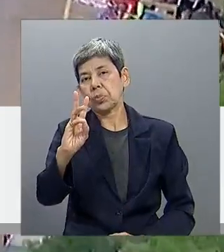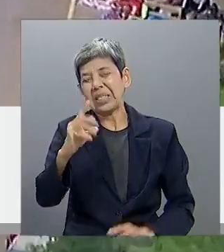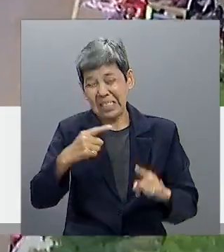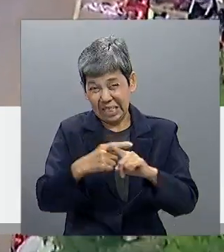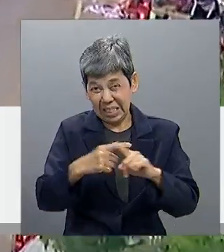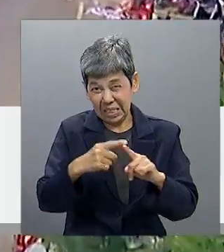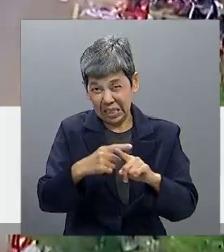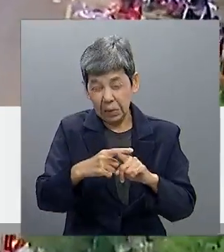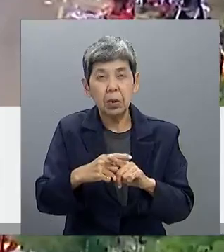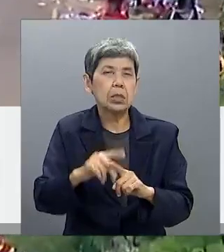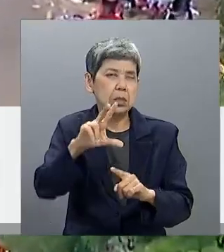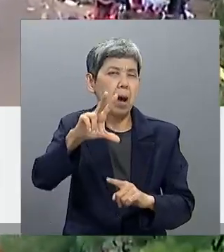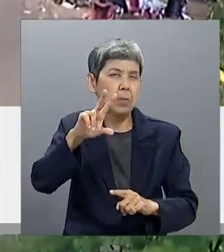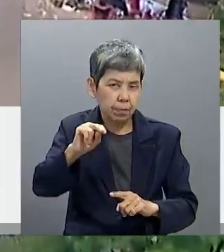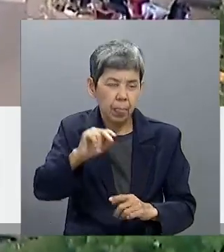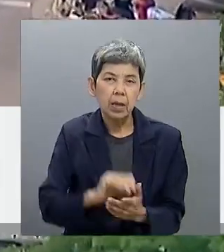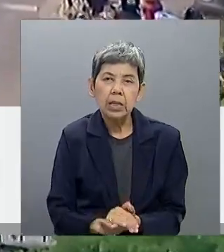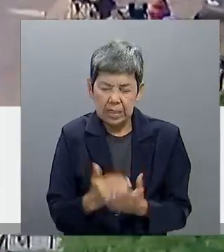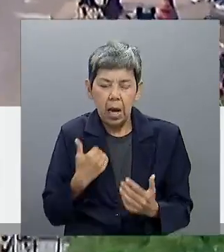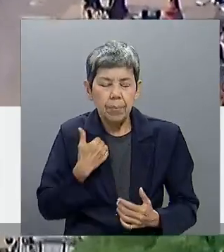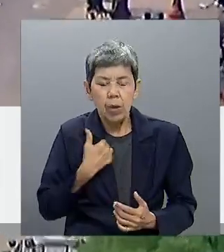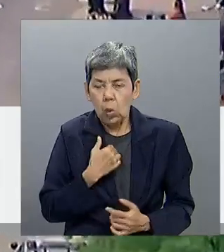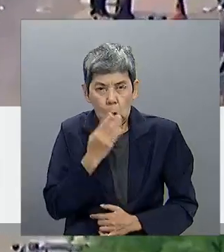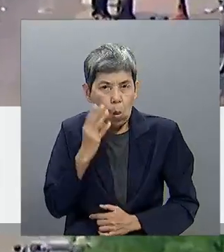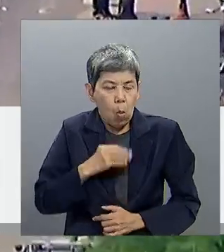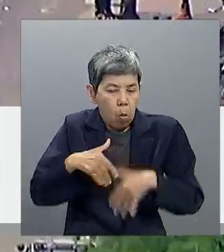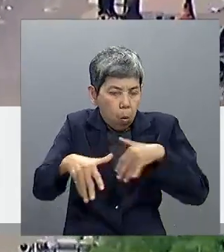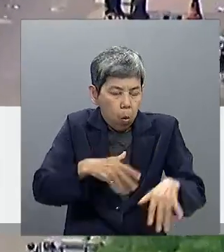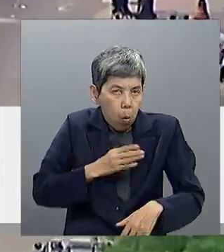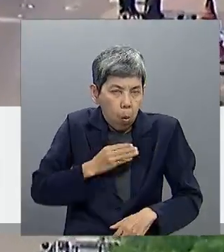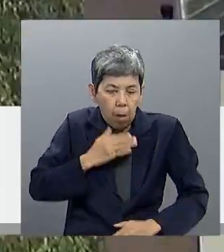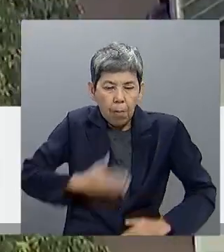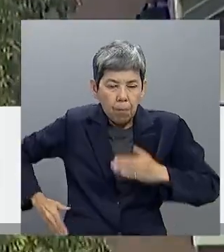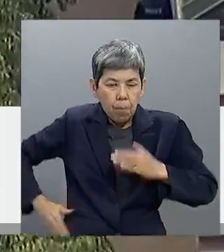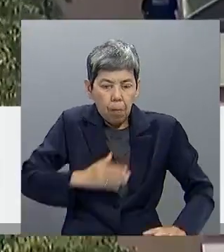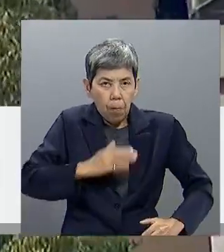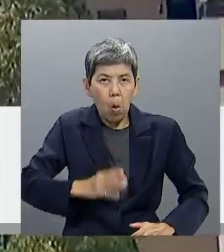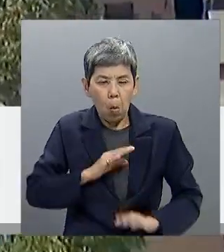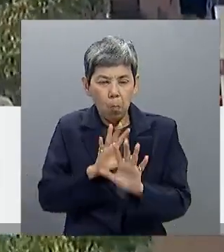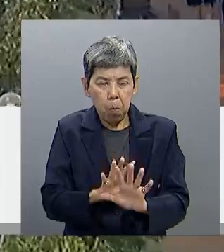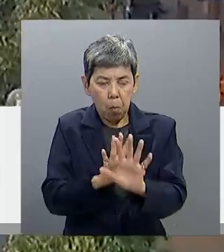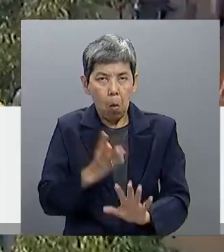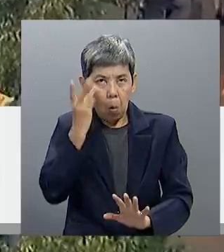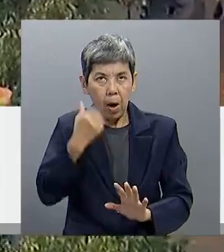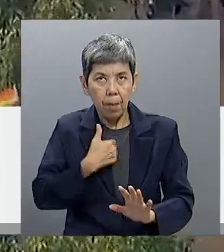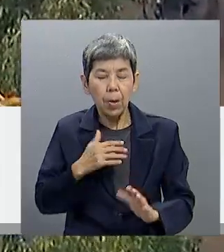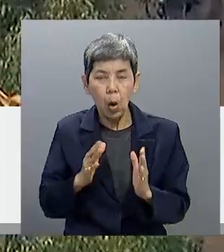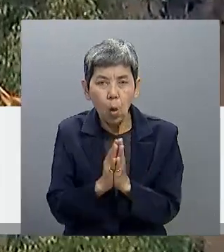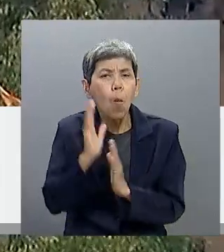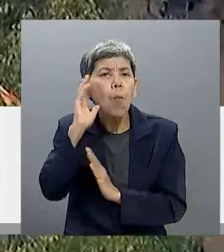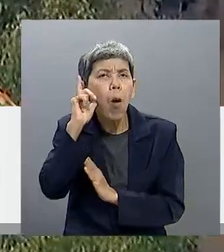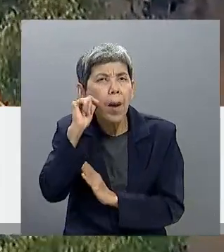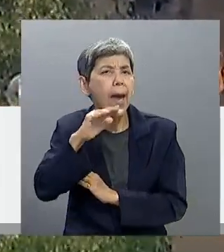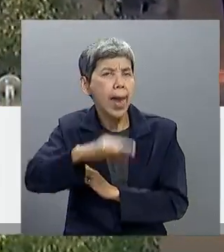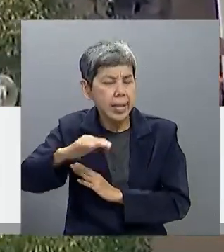มากกว่า 30คนและยังสร้างความหวาดกลัวให้กับผู้เข้าร่วมเดินขบวนอีกหลายร้อยชีวิตซึ่งก็รวมถึงพ่อแม่และเด็กๆอีก